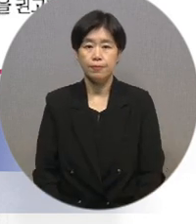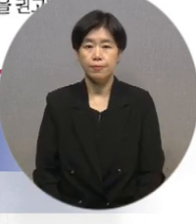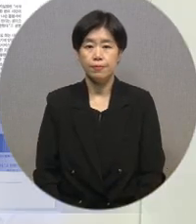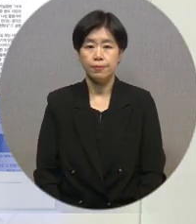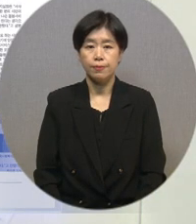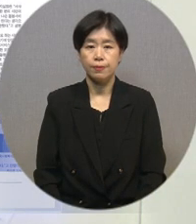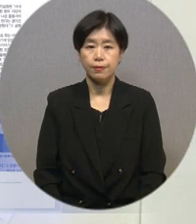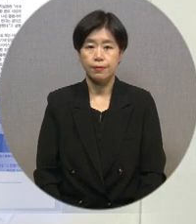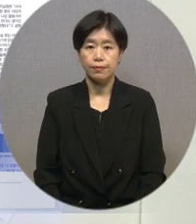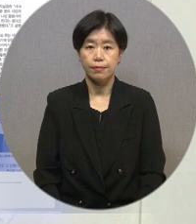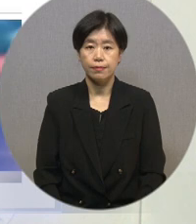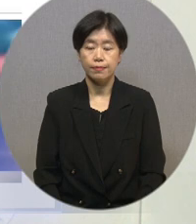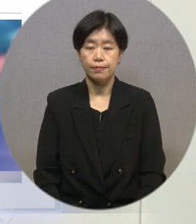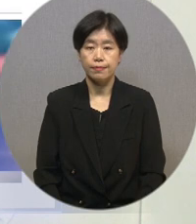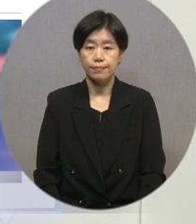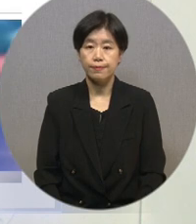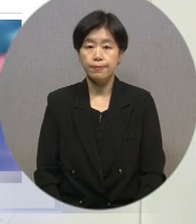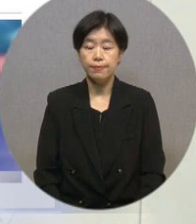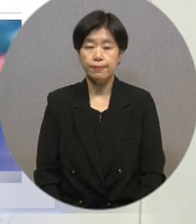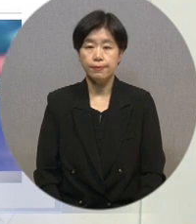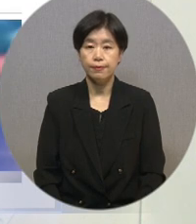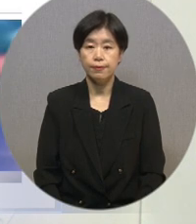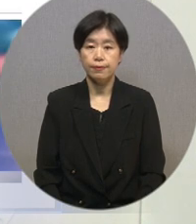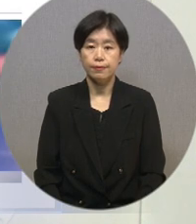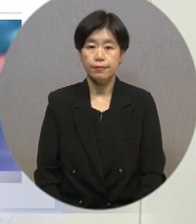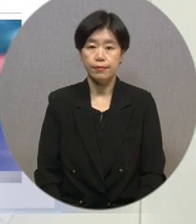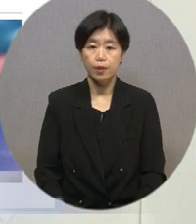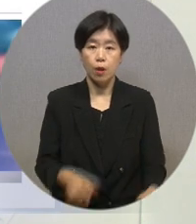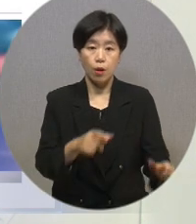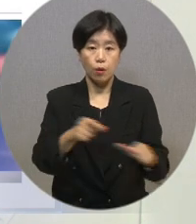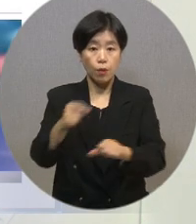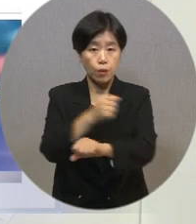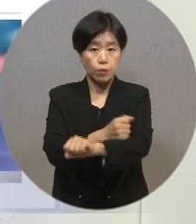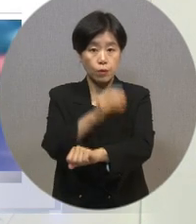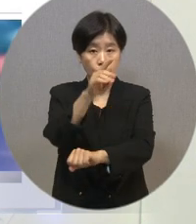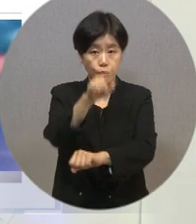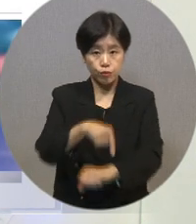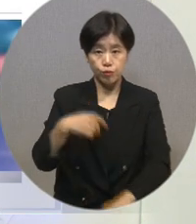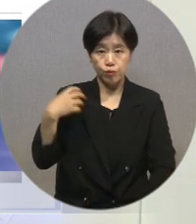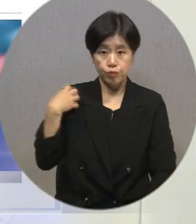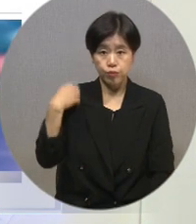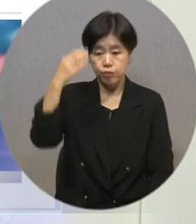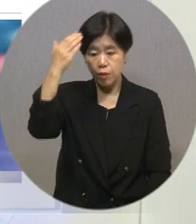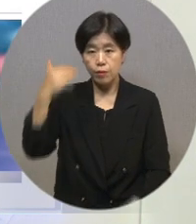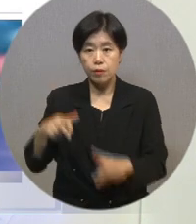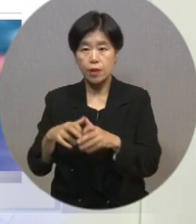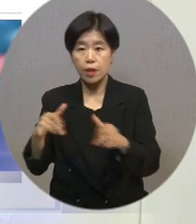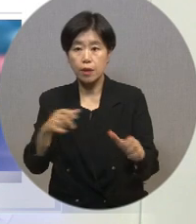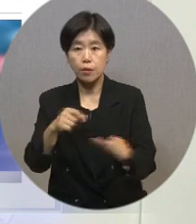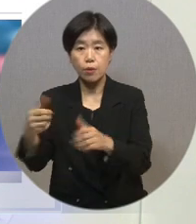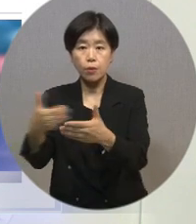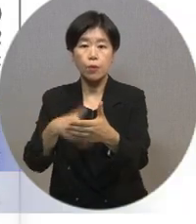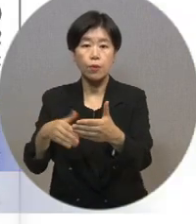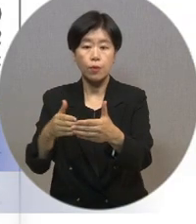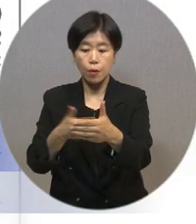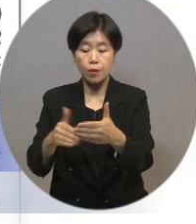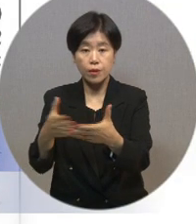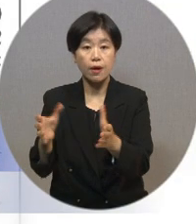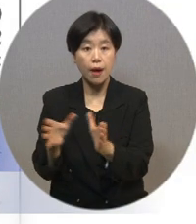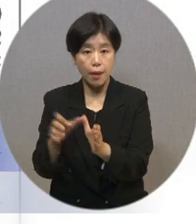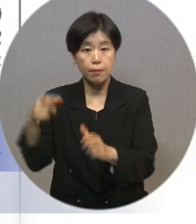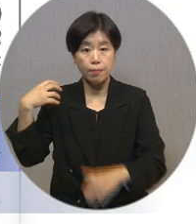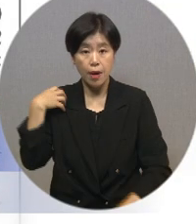권고했습니다 계속해서 1면입니다 고용노동부가 주최하고 한국 장애인 고용 공단이 주관하는